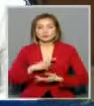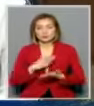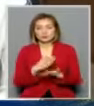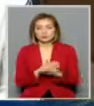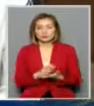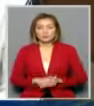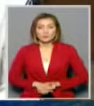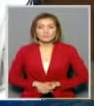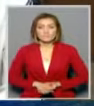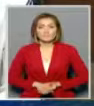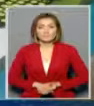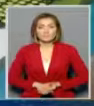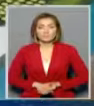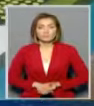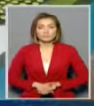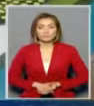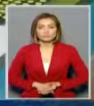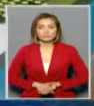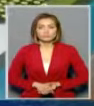и бизнеса».